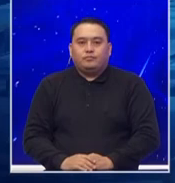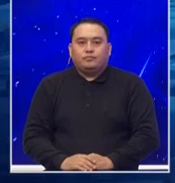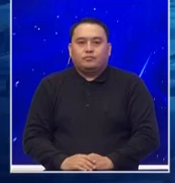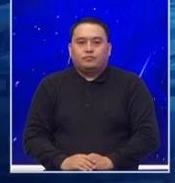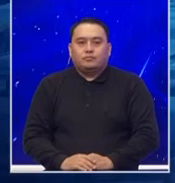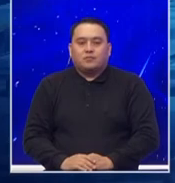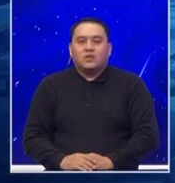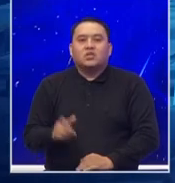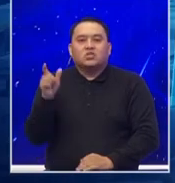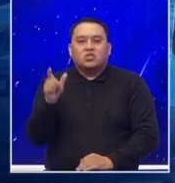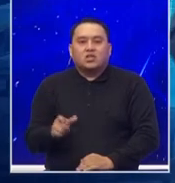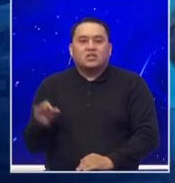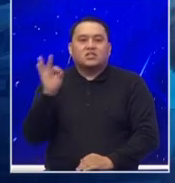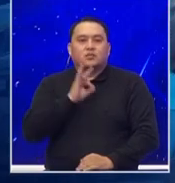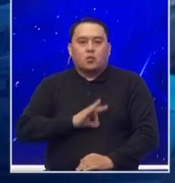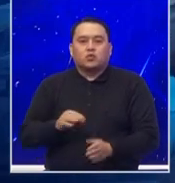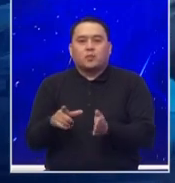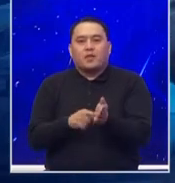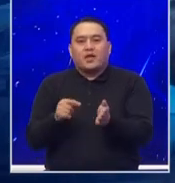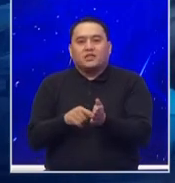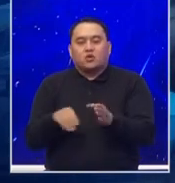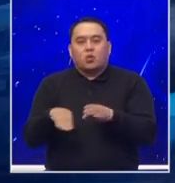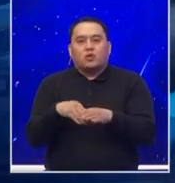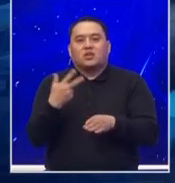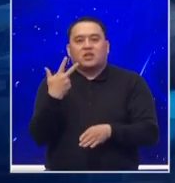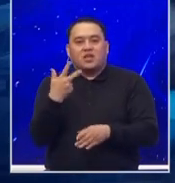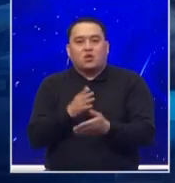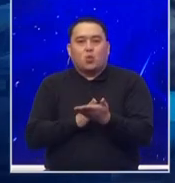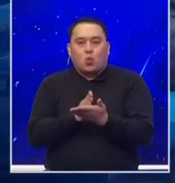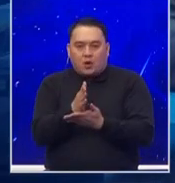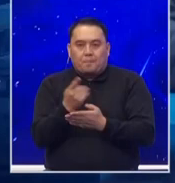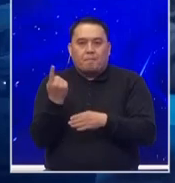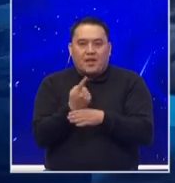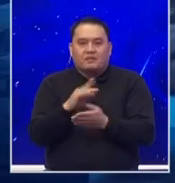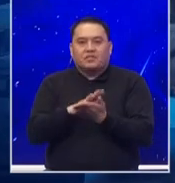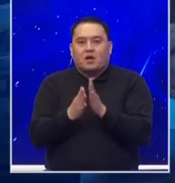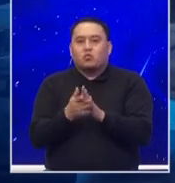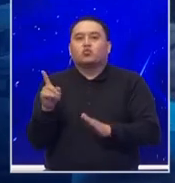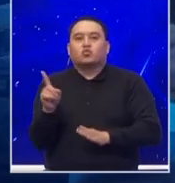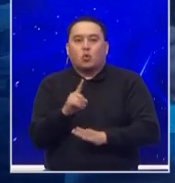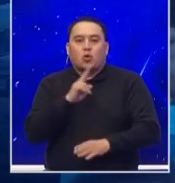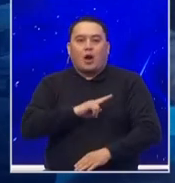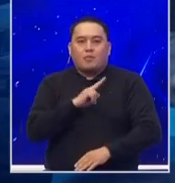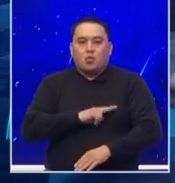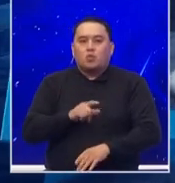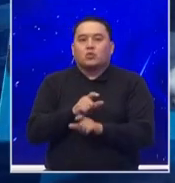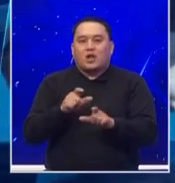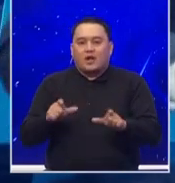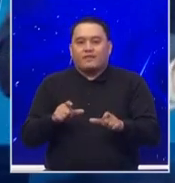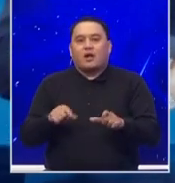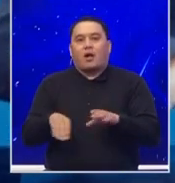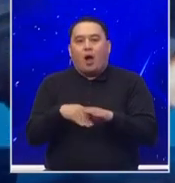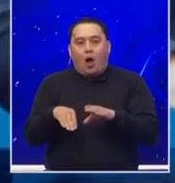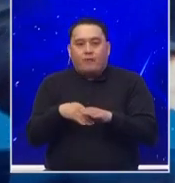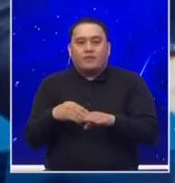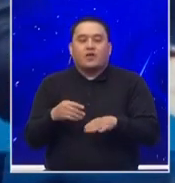Граждане, претендующие на использование пенсионных накоплений, делятся на три категории. Первый заключается в том, что работающим гражданам, имеющим накопление